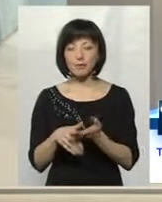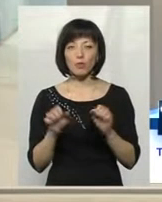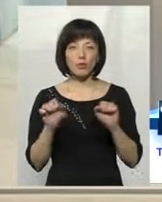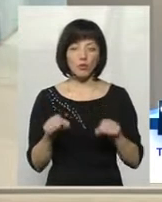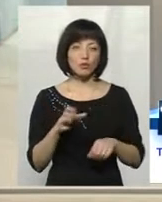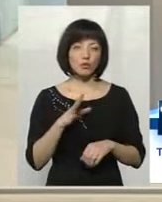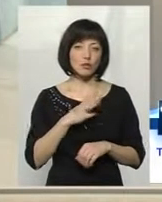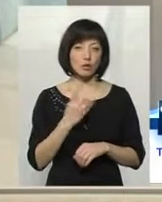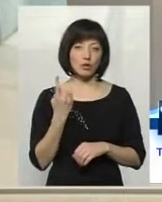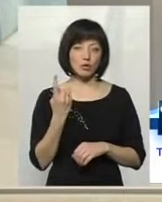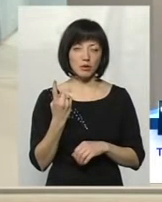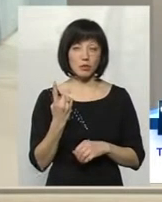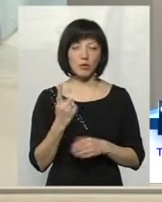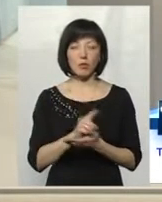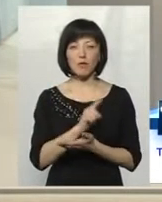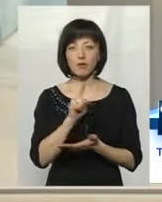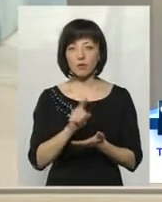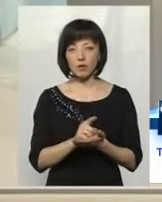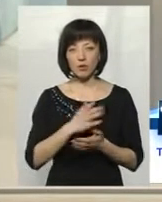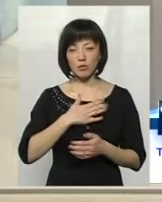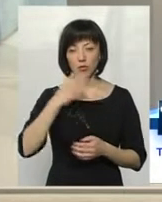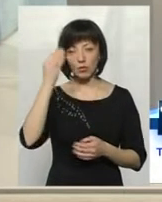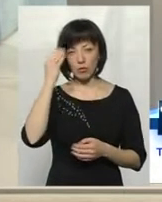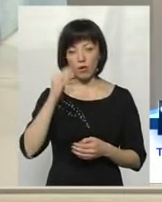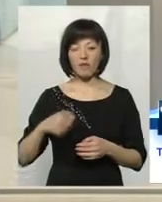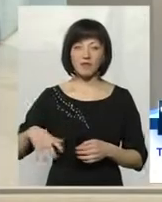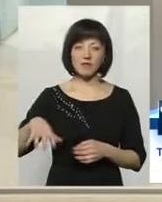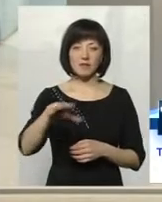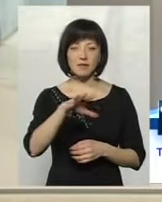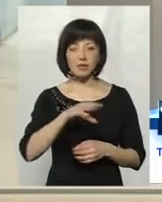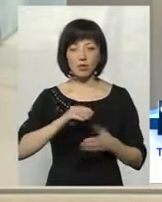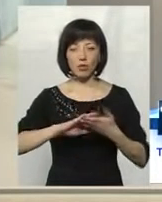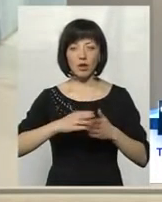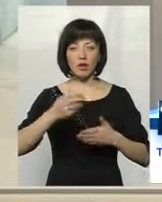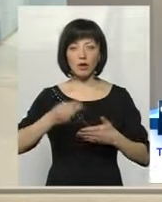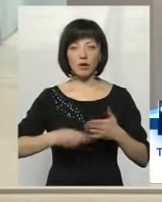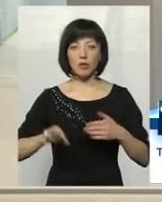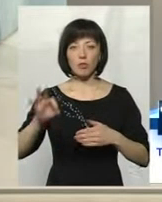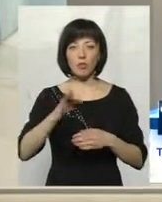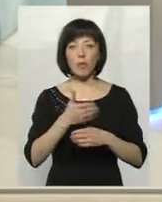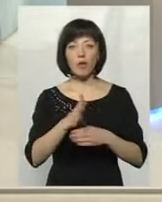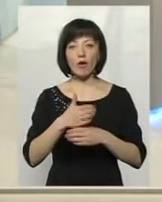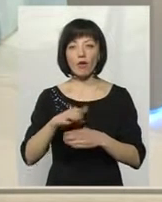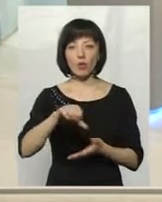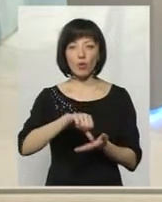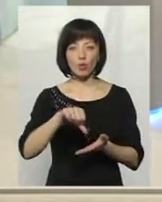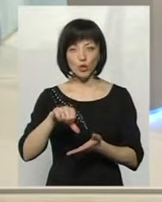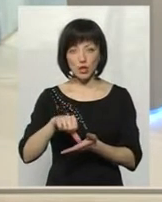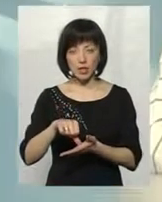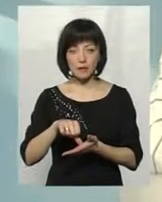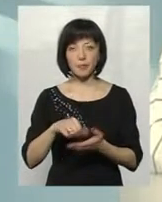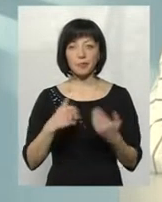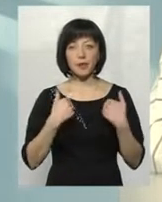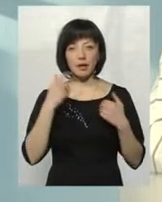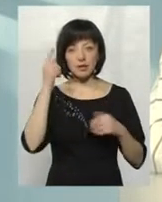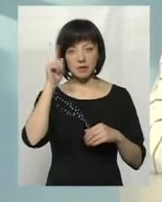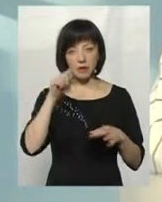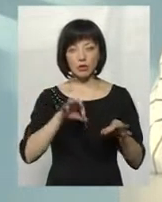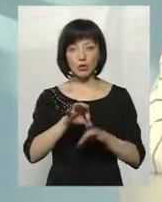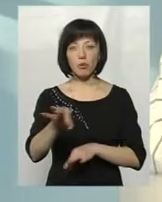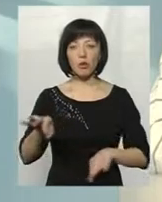стати обов'язковий обов'язок всіх все-таки укладати угоду про пайову участь. Я знаю, що